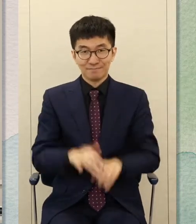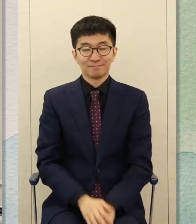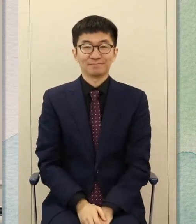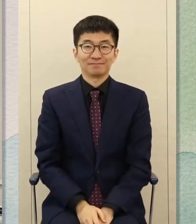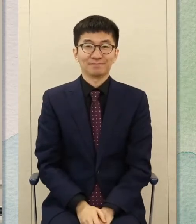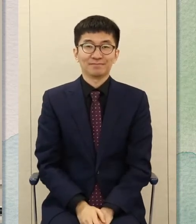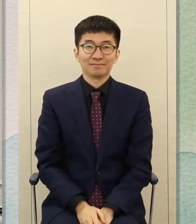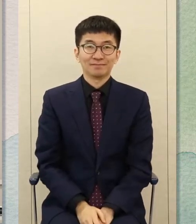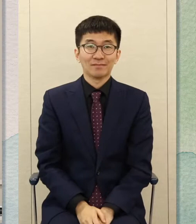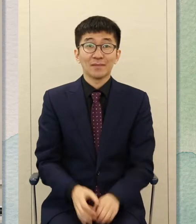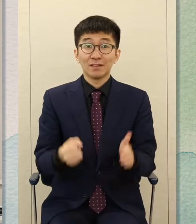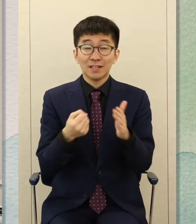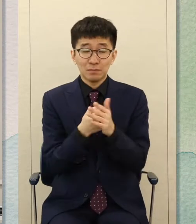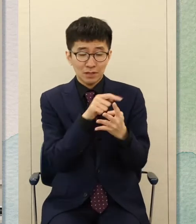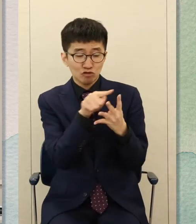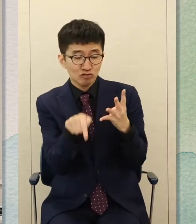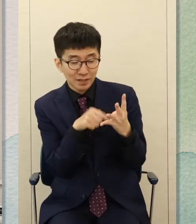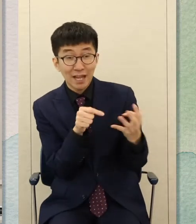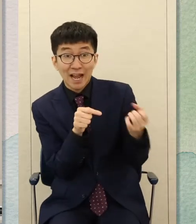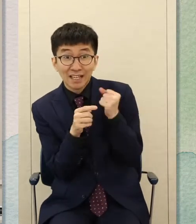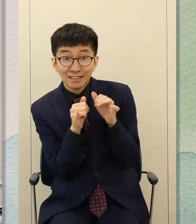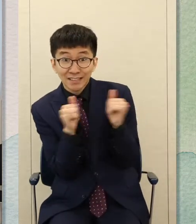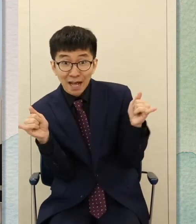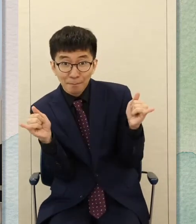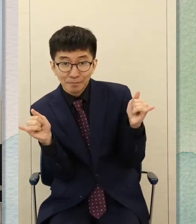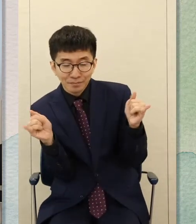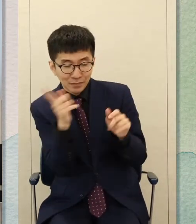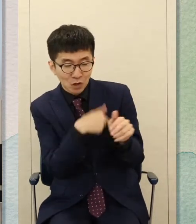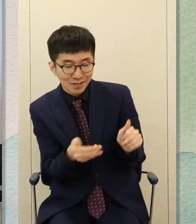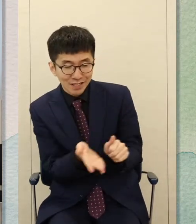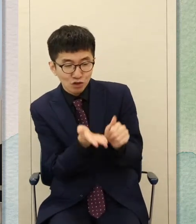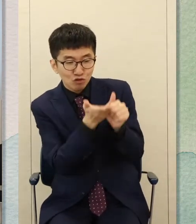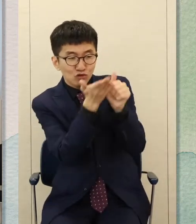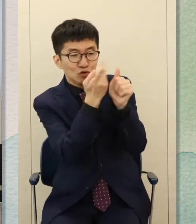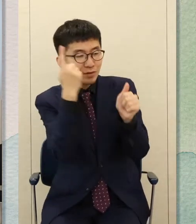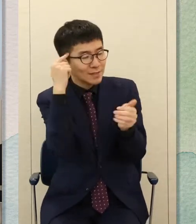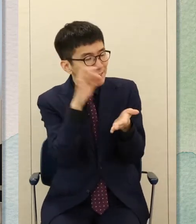위해서 저희가 좀 에너지를 더 쓸 필요가 있다. 네.